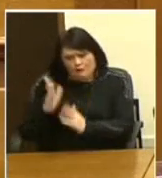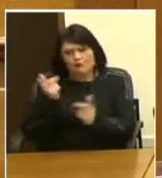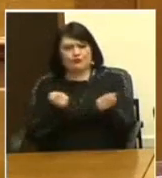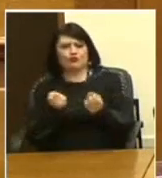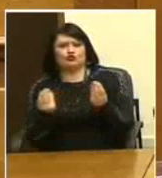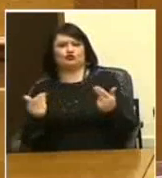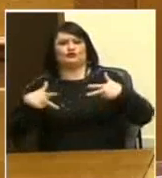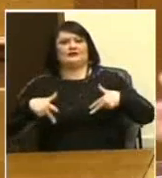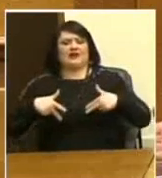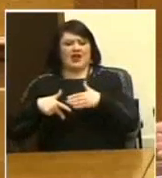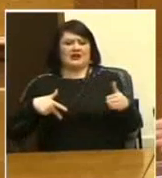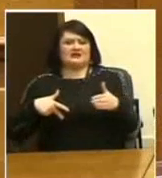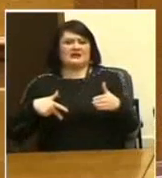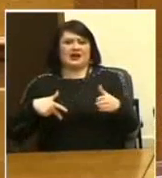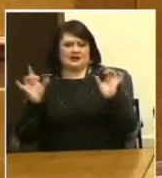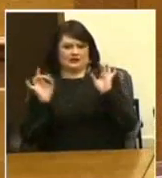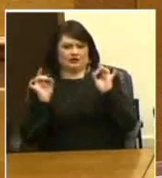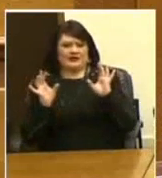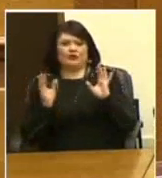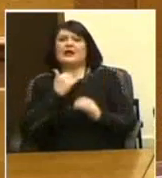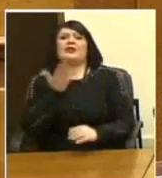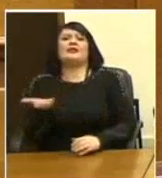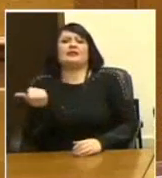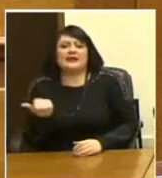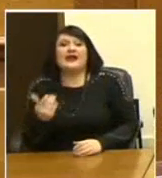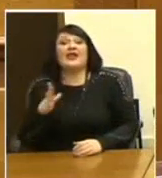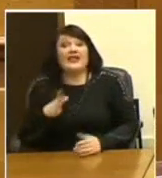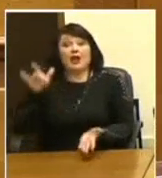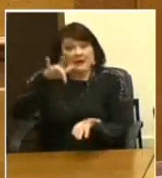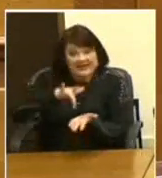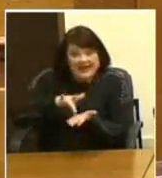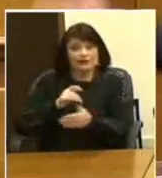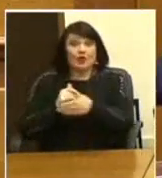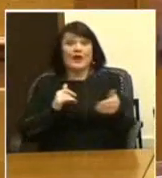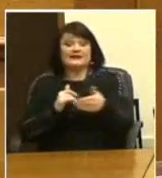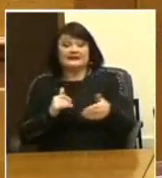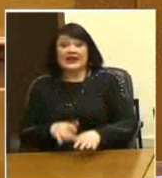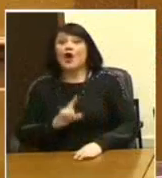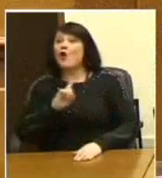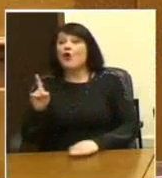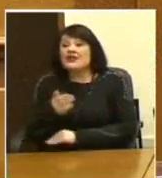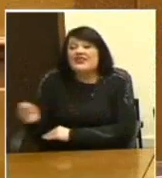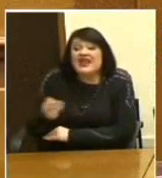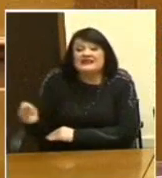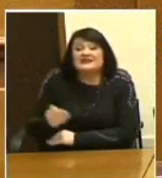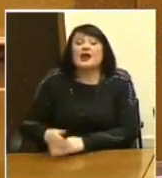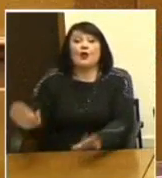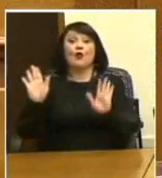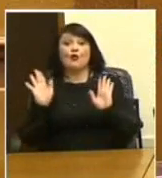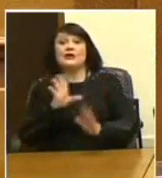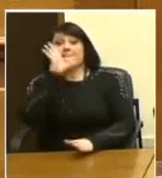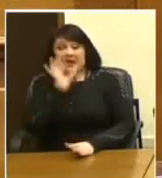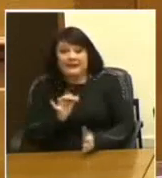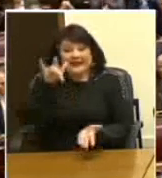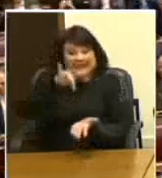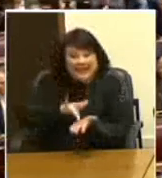της αριστεράς με το τίποτα. Θέλουμε μια κεντροαριστερά, αλλά κεντροαριστερά, όχι δεξιά. Θέλουμε μια πραγματική